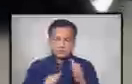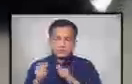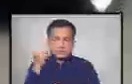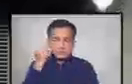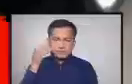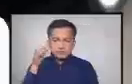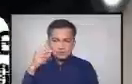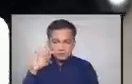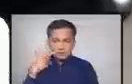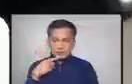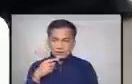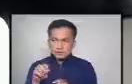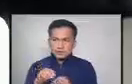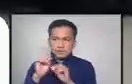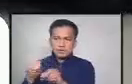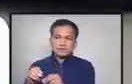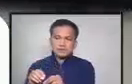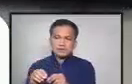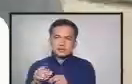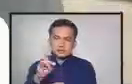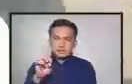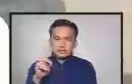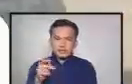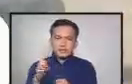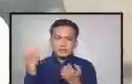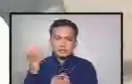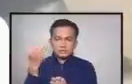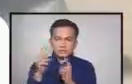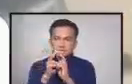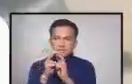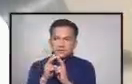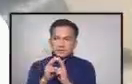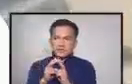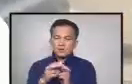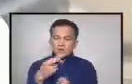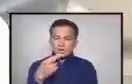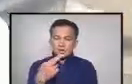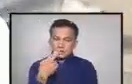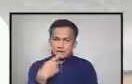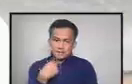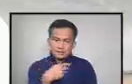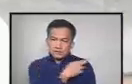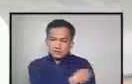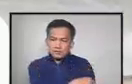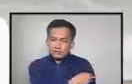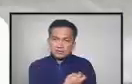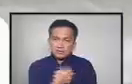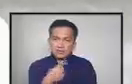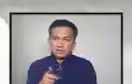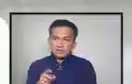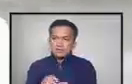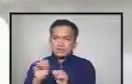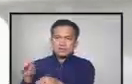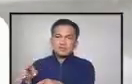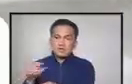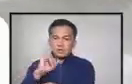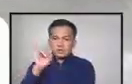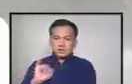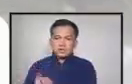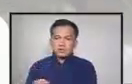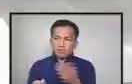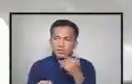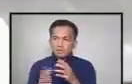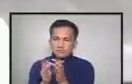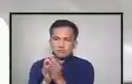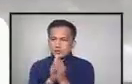Naglagay na ng Dengue Emergency Unit ang Red Cross sa labas ng Don Gregorio Luch Memorial Hospital sa Iligan City dahil sa siksikan